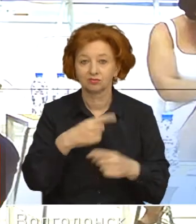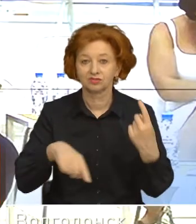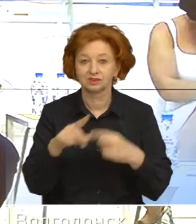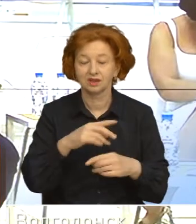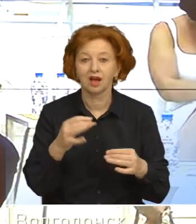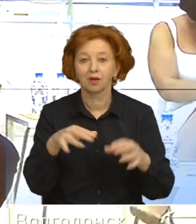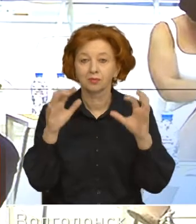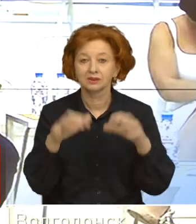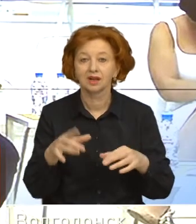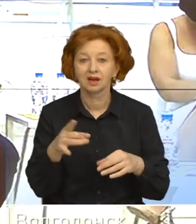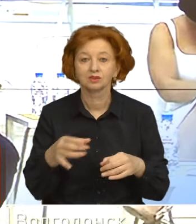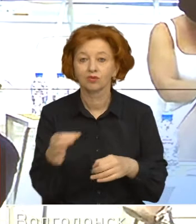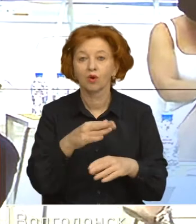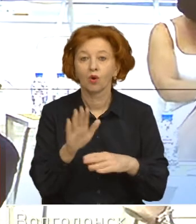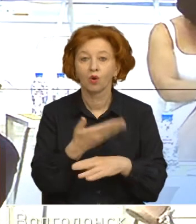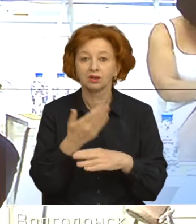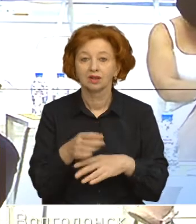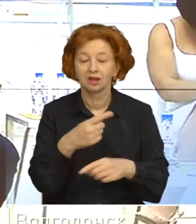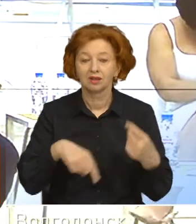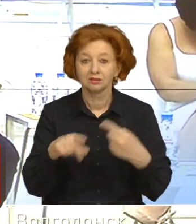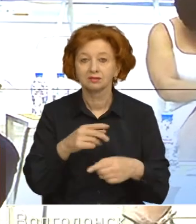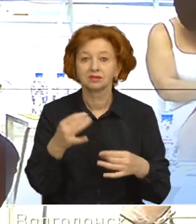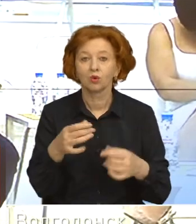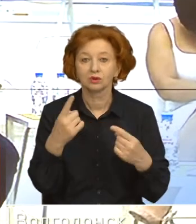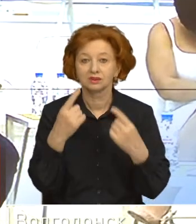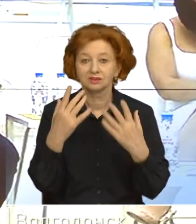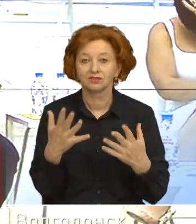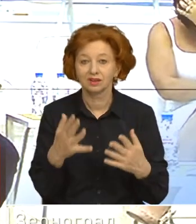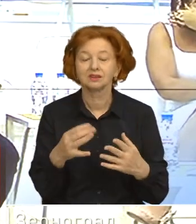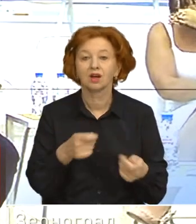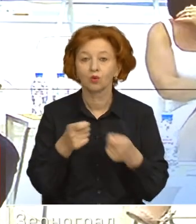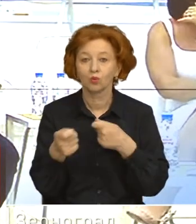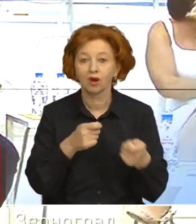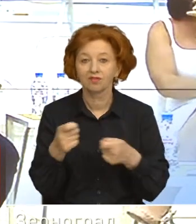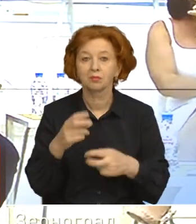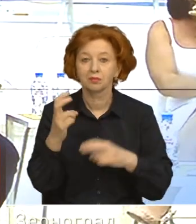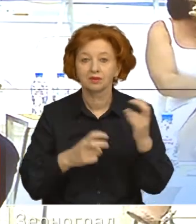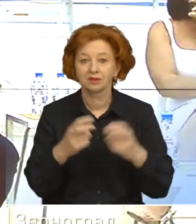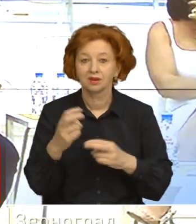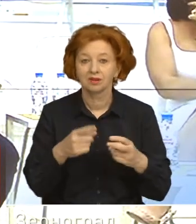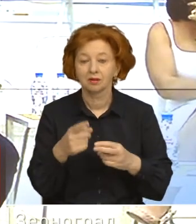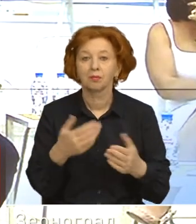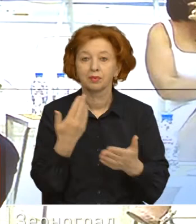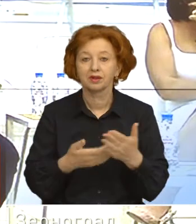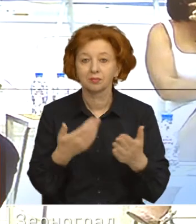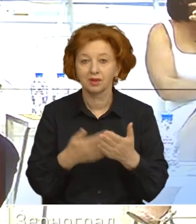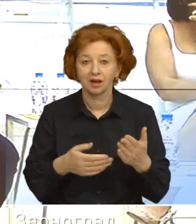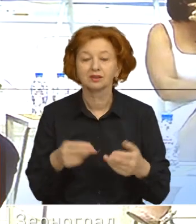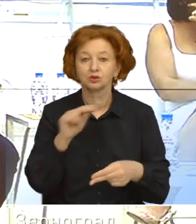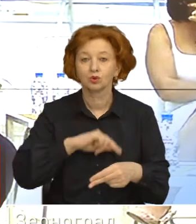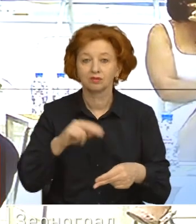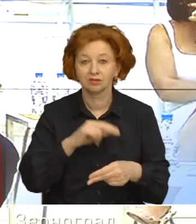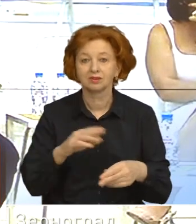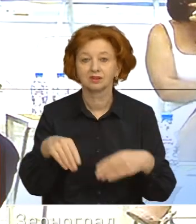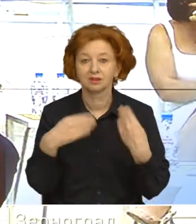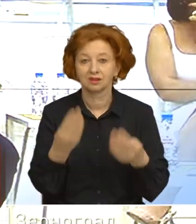А председатель Ростовского отделения «Опоры России» Аркадий Гершман предложил руководителям предприятий даже премировать сотрудников за прививку